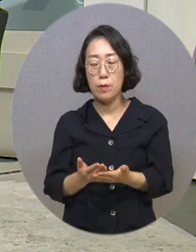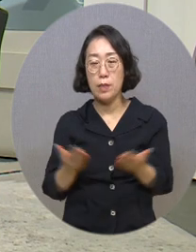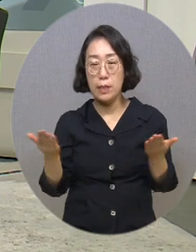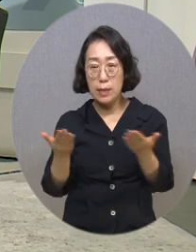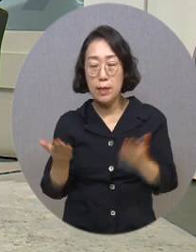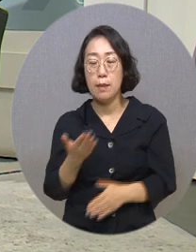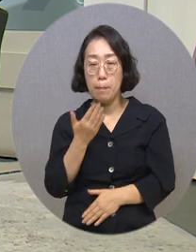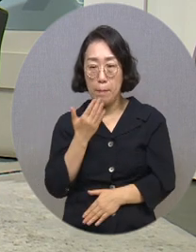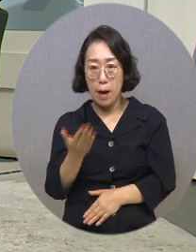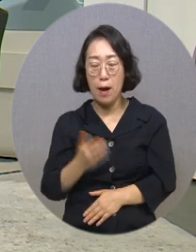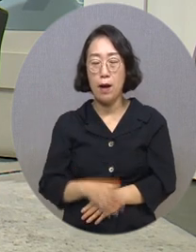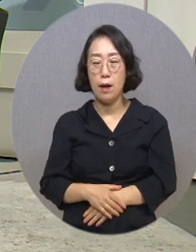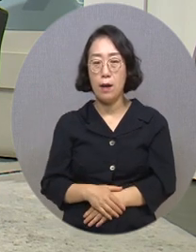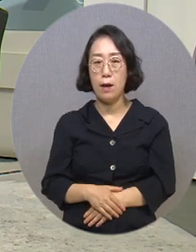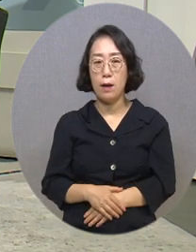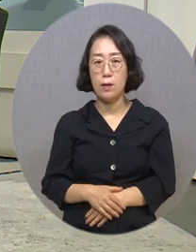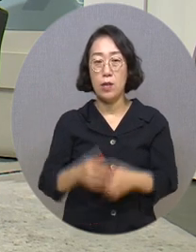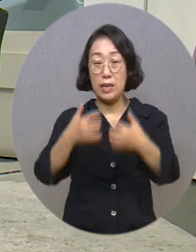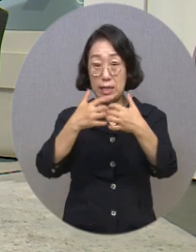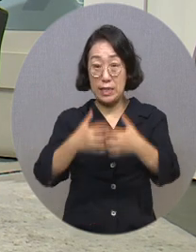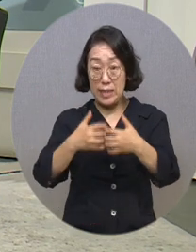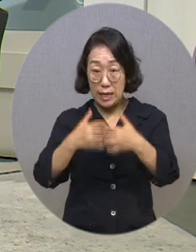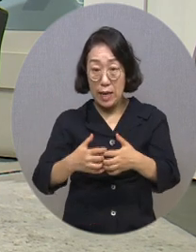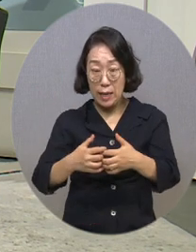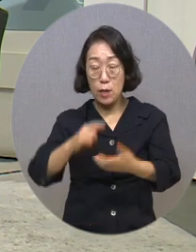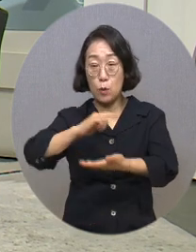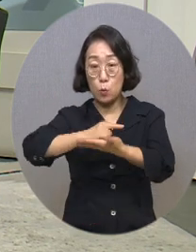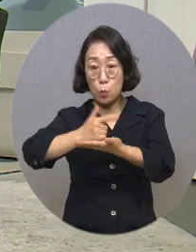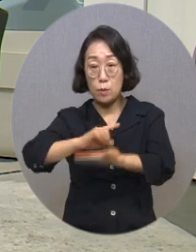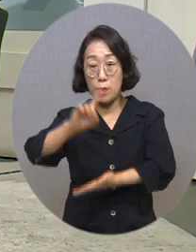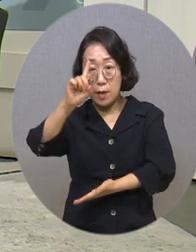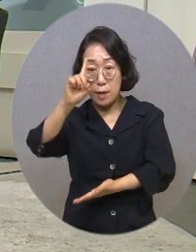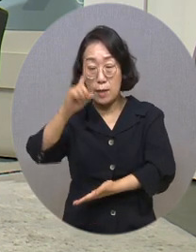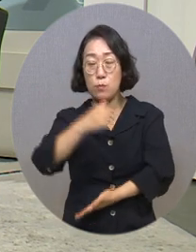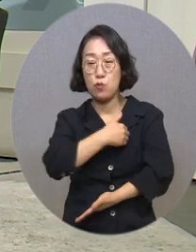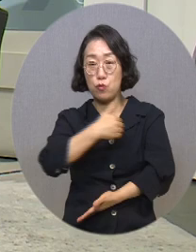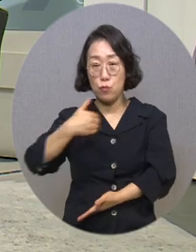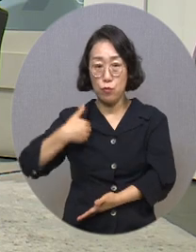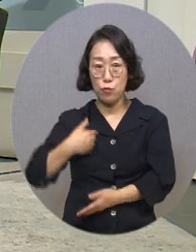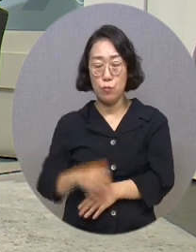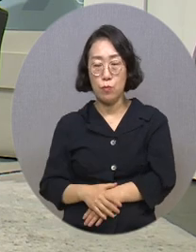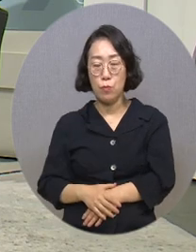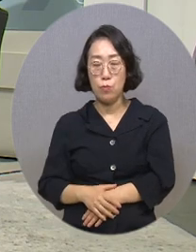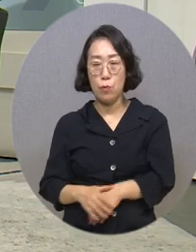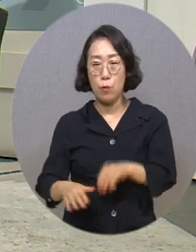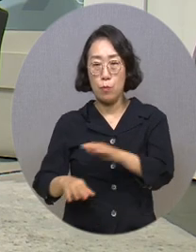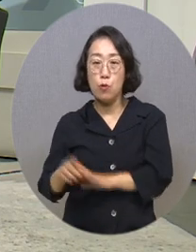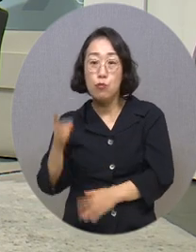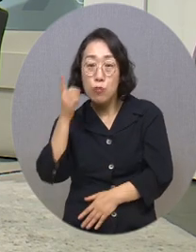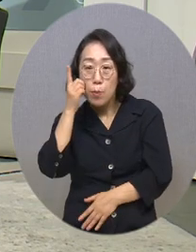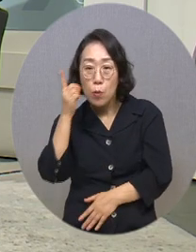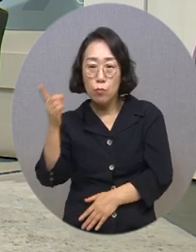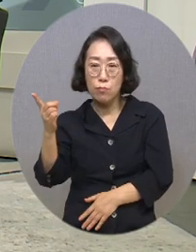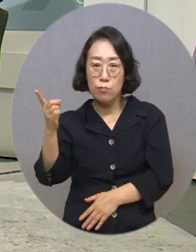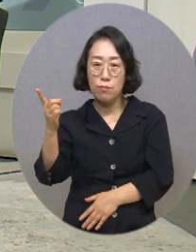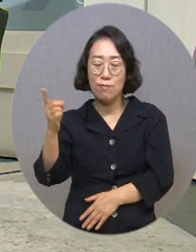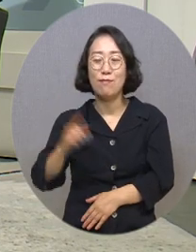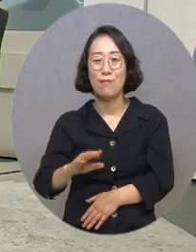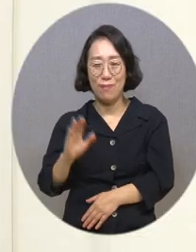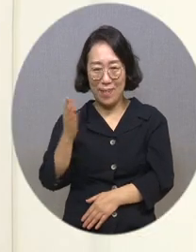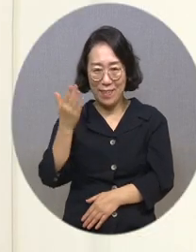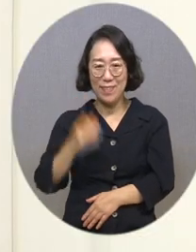가능합니다. 그래서 기계는 노트북 하나만 있으면 되고 오른손에는 핸드폰 하나 있으면 되고요.